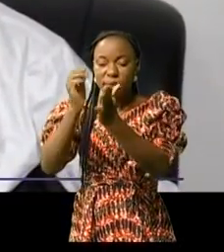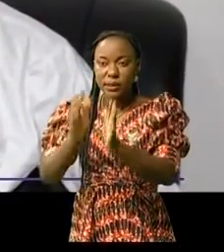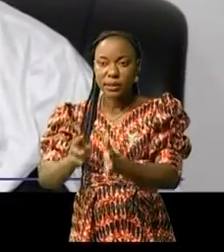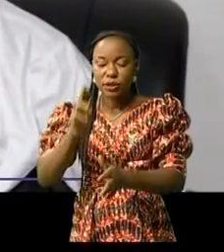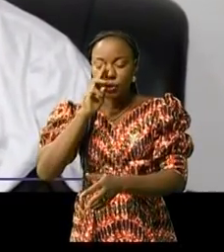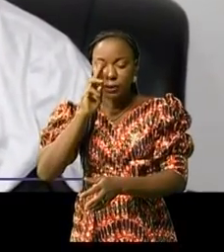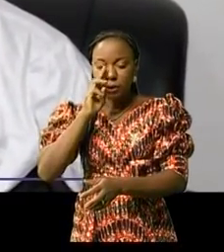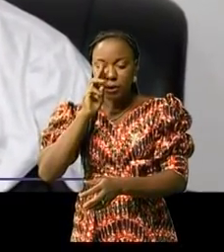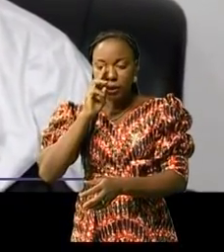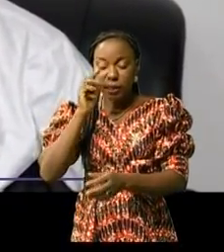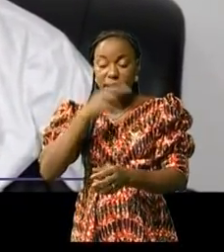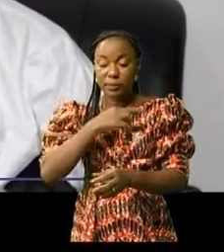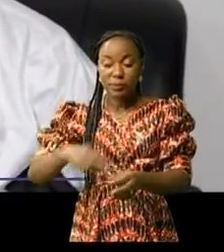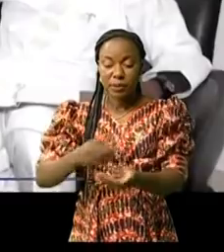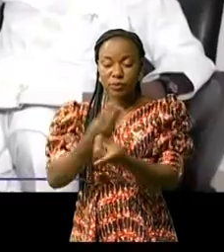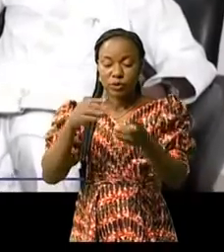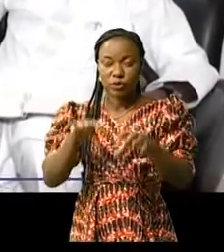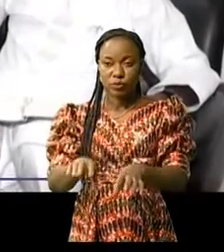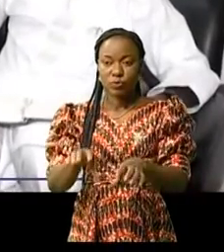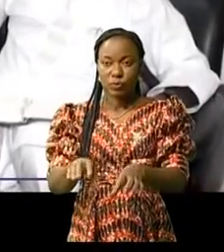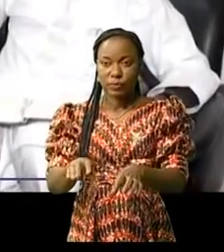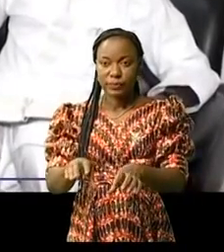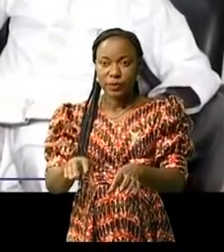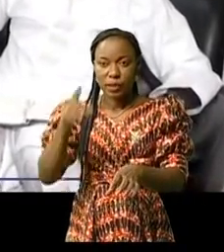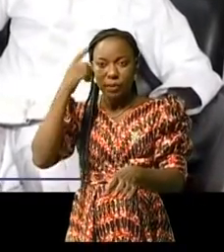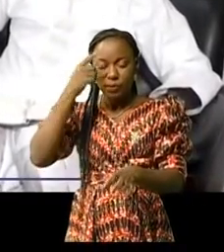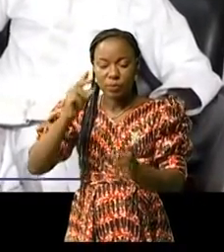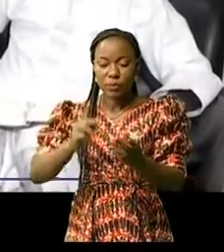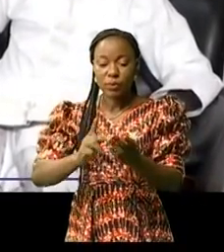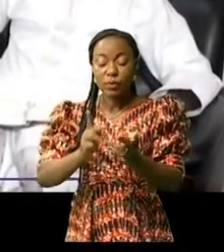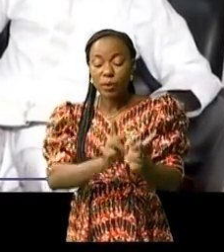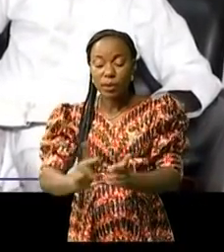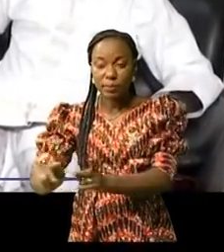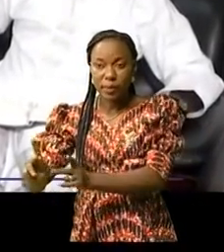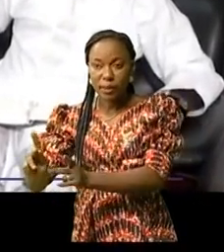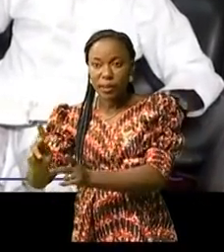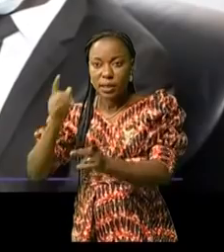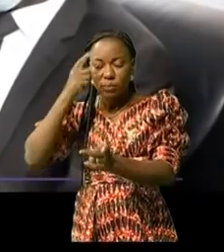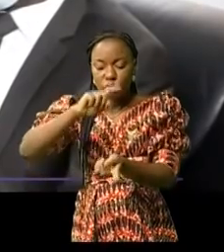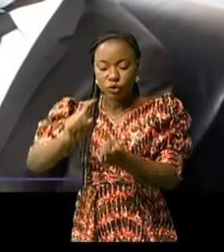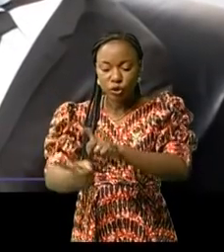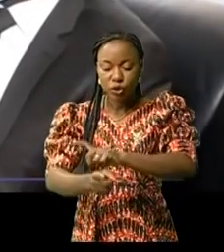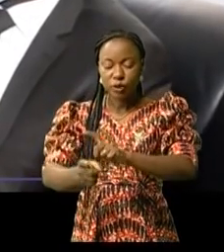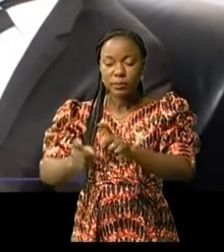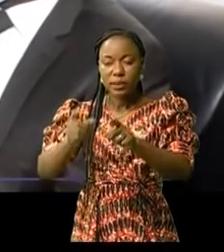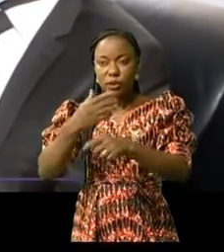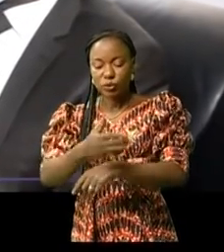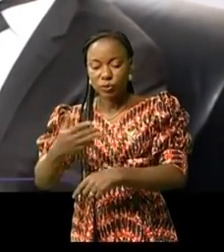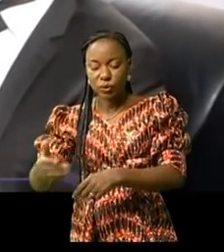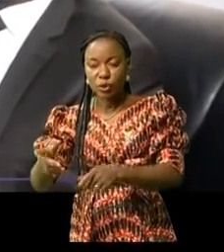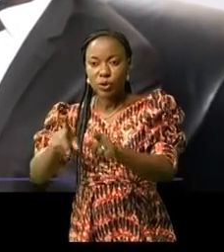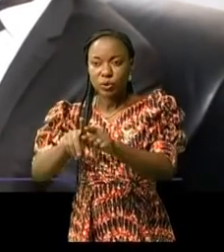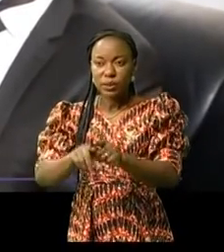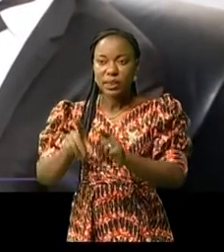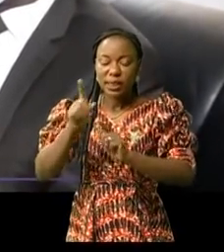nigeria en république démocratique du congo sous les plans directeurs d'industrialisation de la rdc une boussole